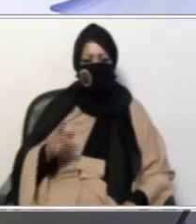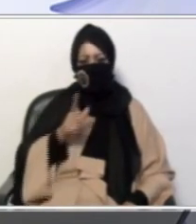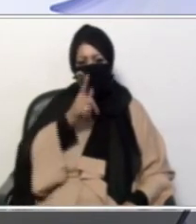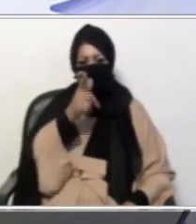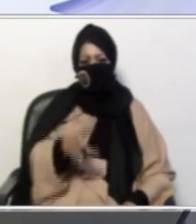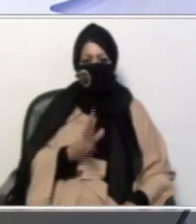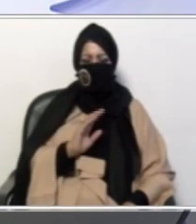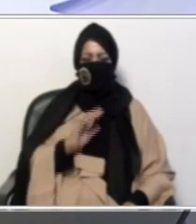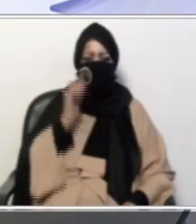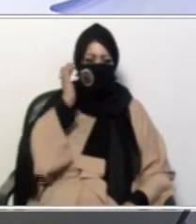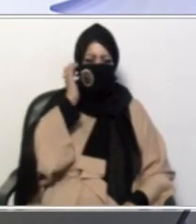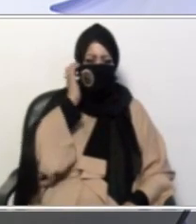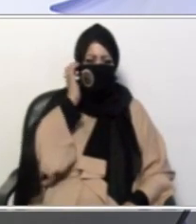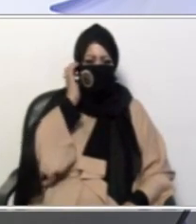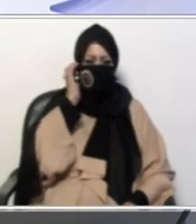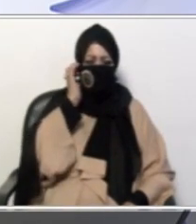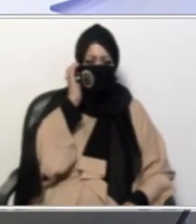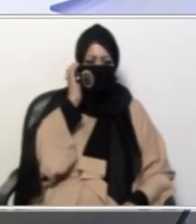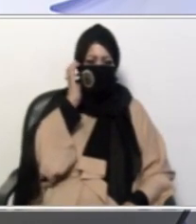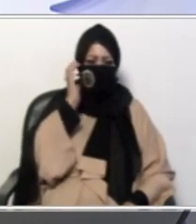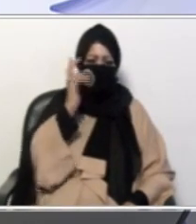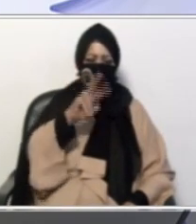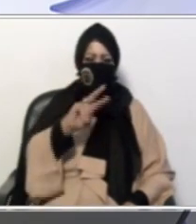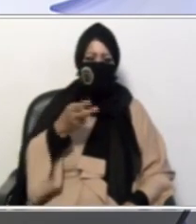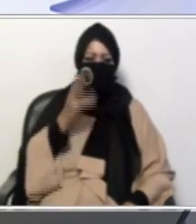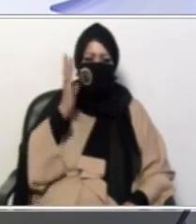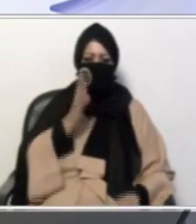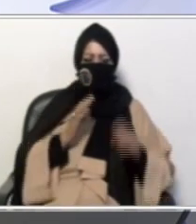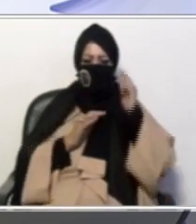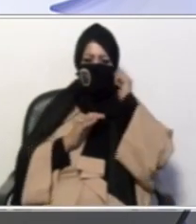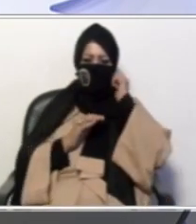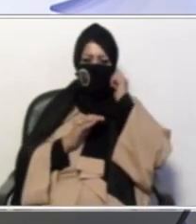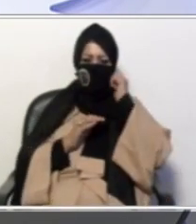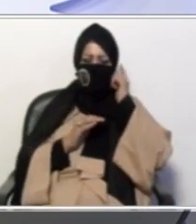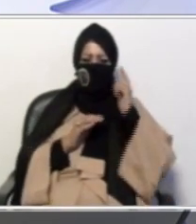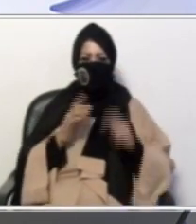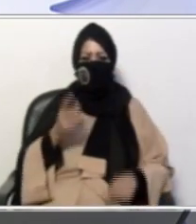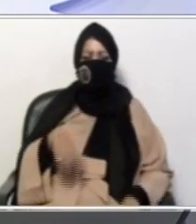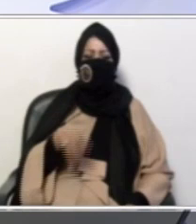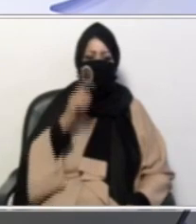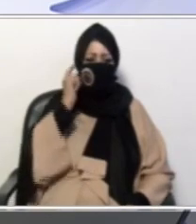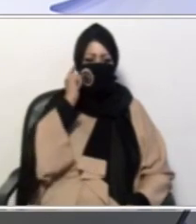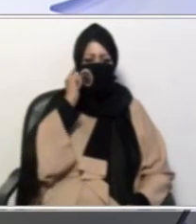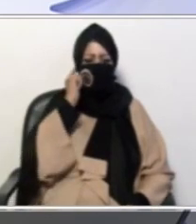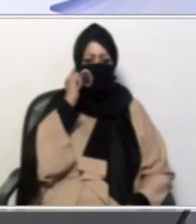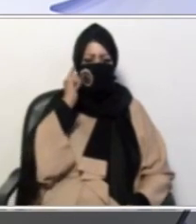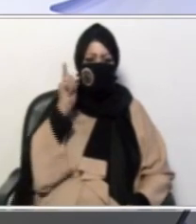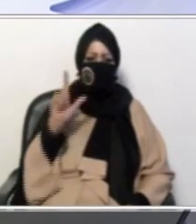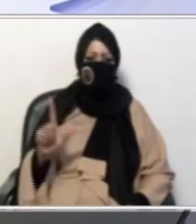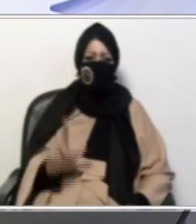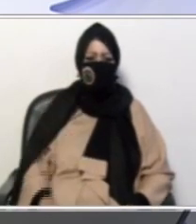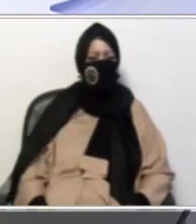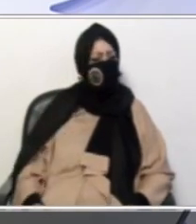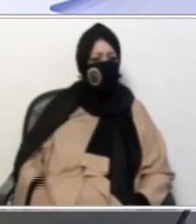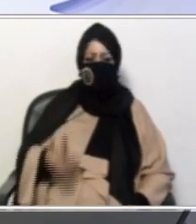الجواز بمعنى صحيحه او غير صحيحه فما قلت صحيح الصلاه وراء كل مسلم بر